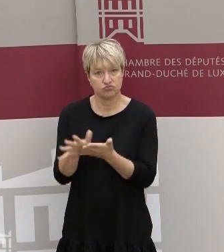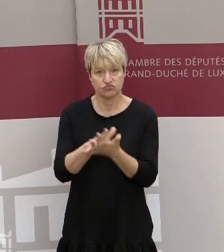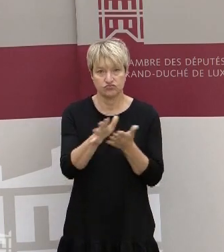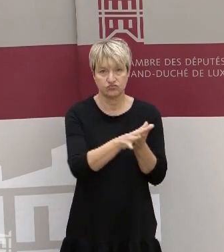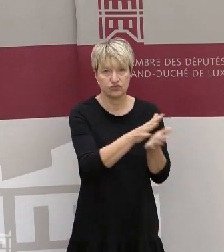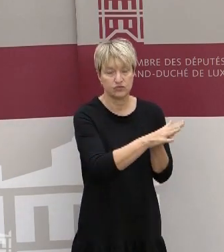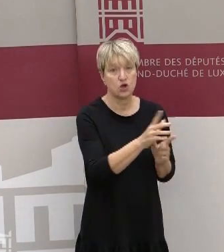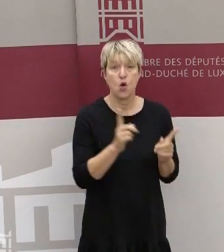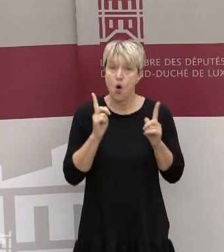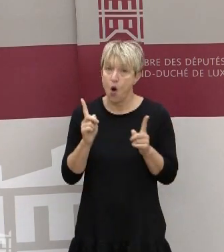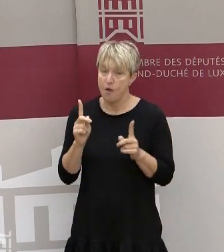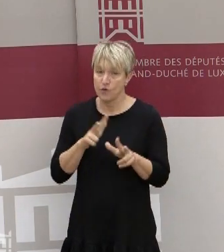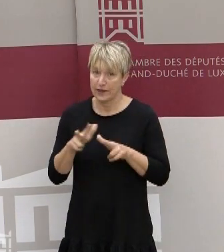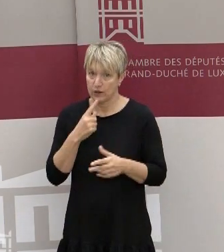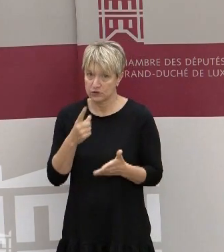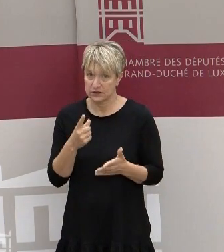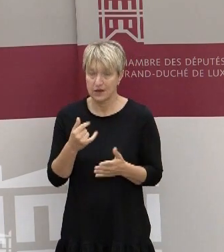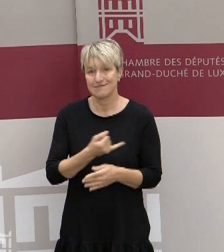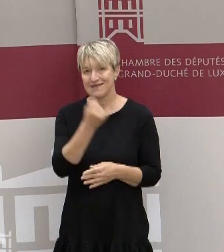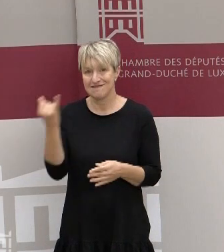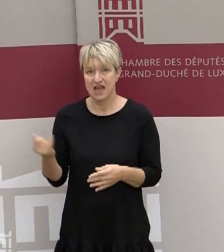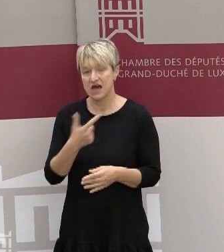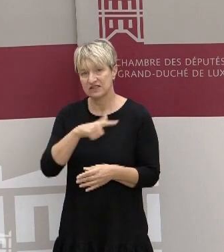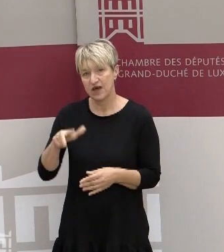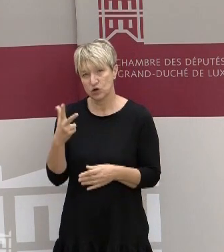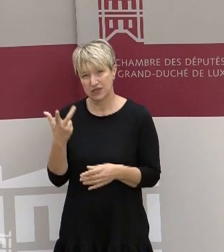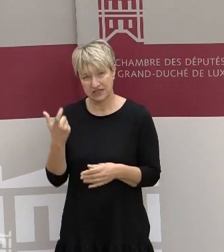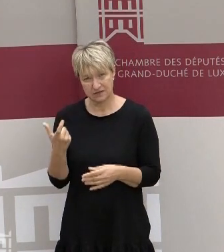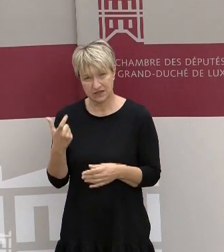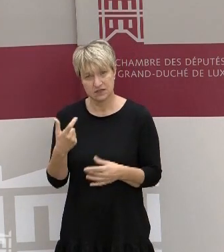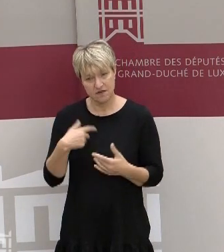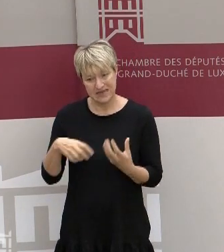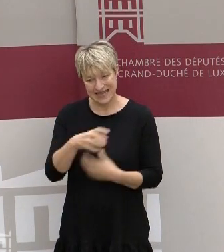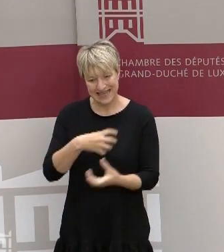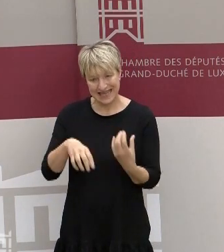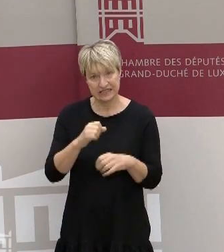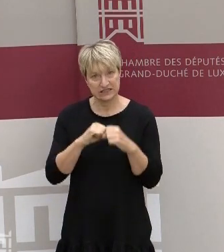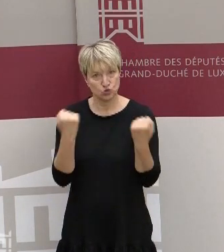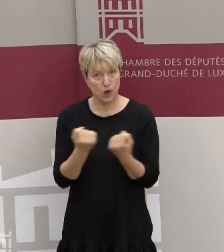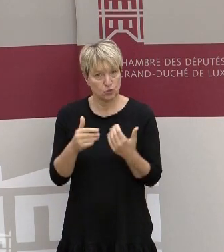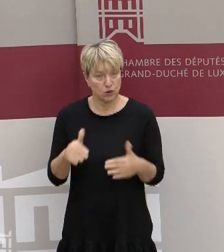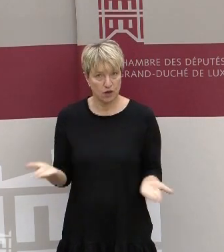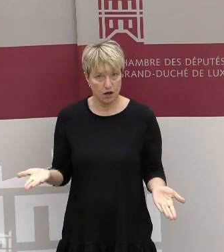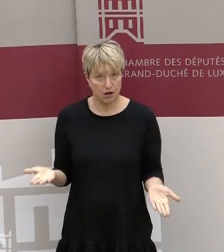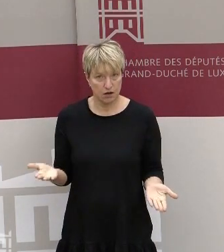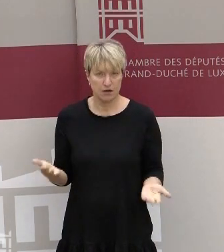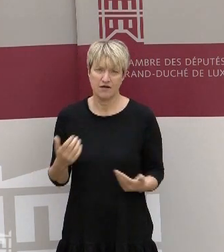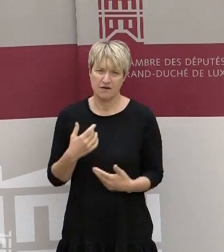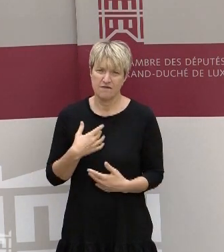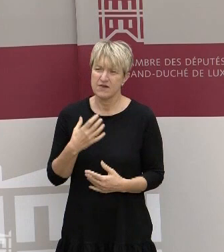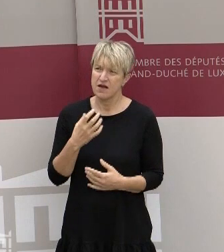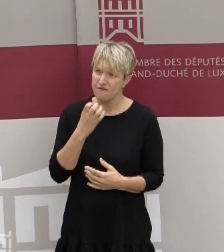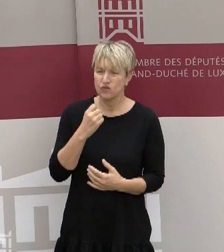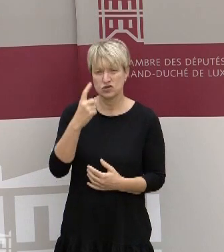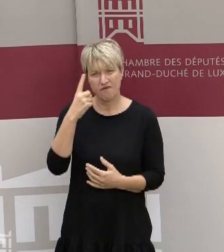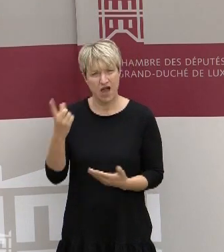2023 Krisenjahre wären. Wir hatten uns dafür auf vielen Punkten mehr Sibler-Hilfe gewünscht, mehr Sozialmessuren, die die Schwächsten an